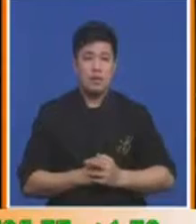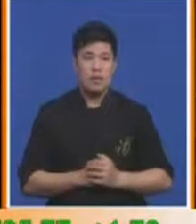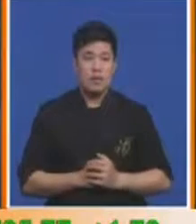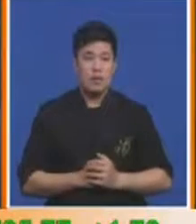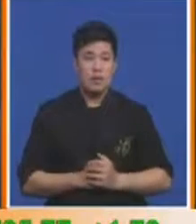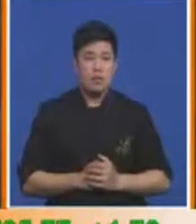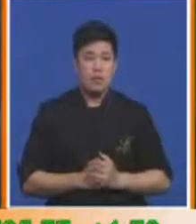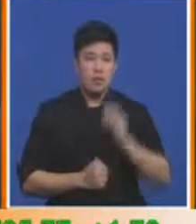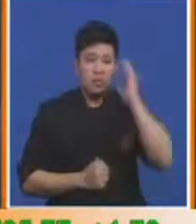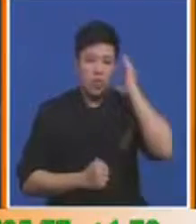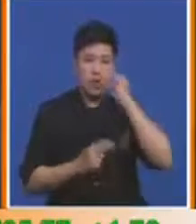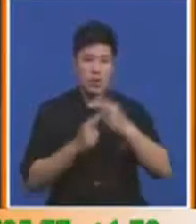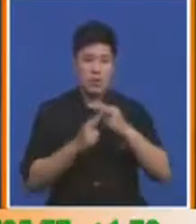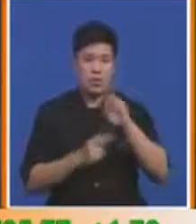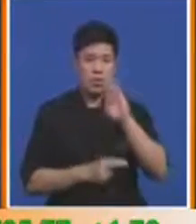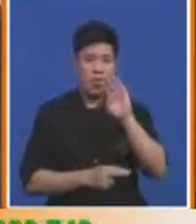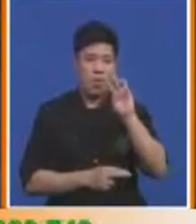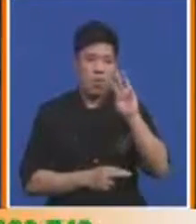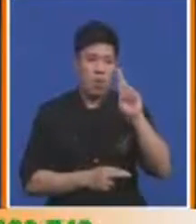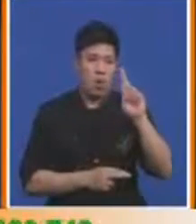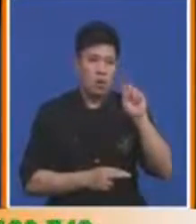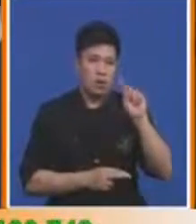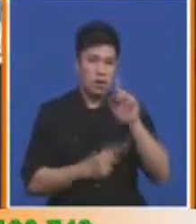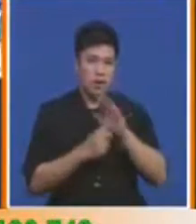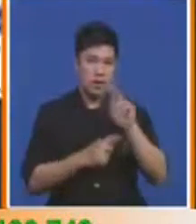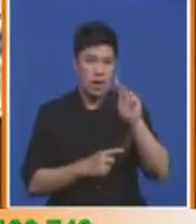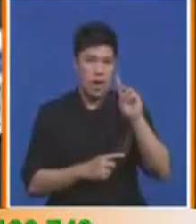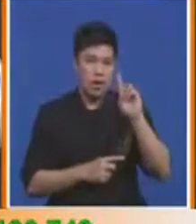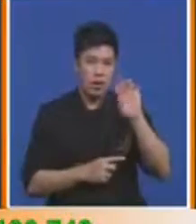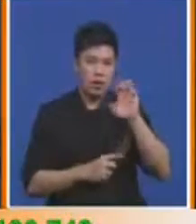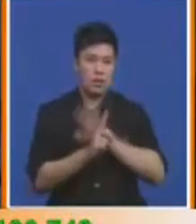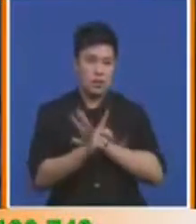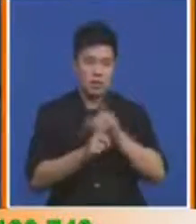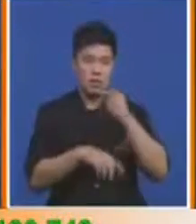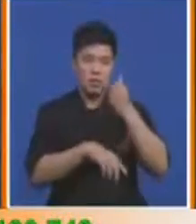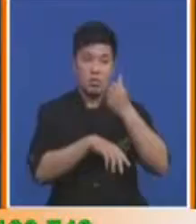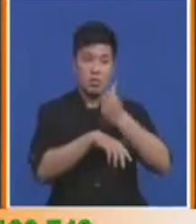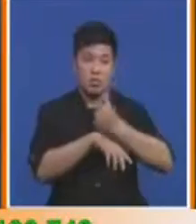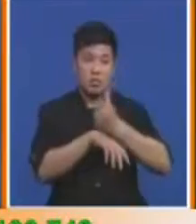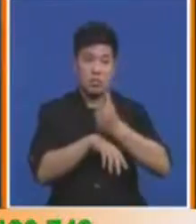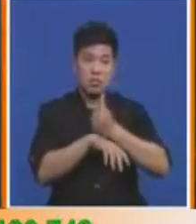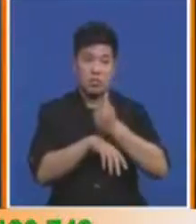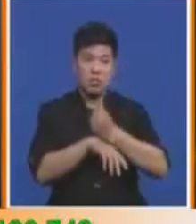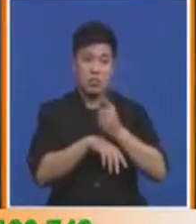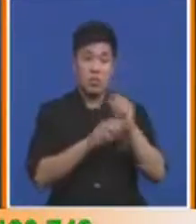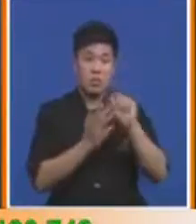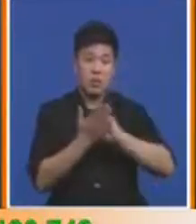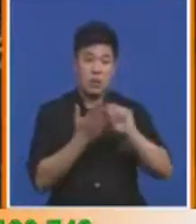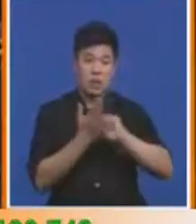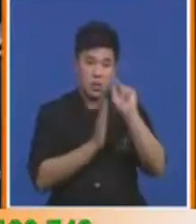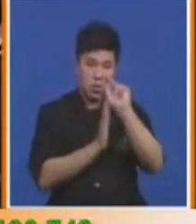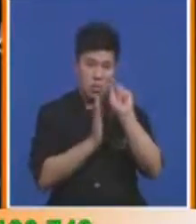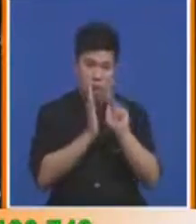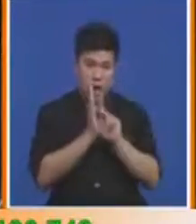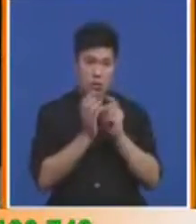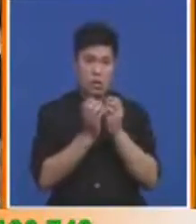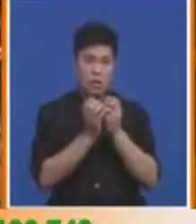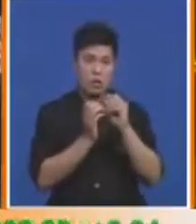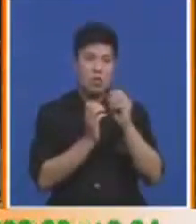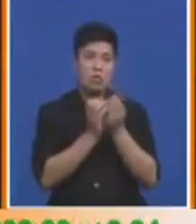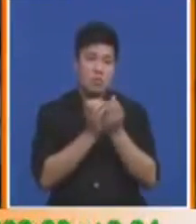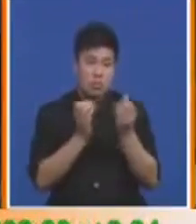นายประวันศักดิ์อุวันโนประธานคณะกรรมาธิการยกร่างรัฐธรรมนูญกล่าวภายหลังรับมอบรายงานการรวบรวมความเห็นของส